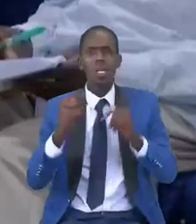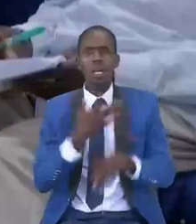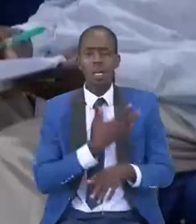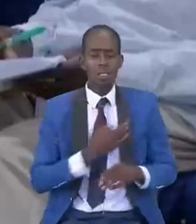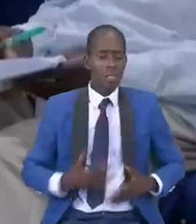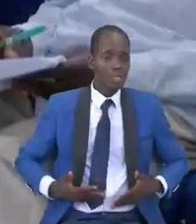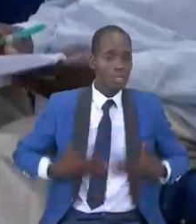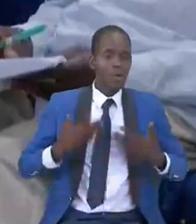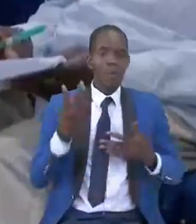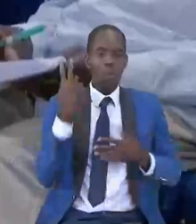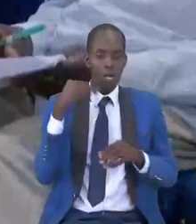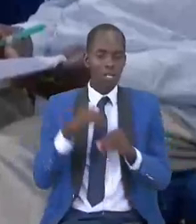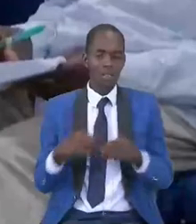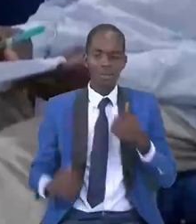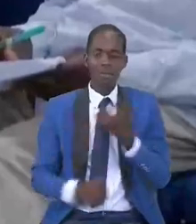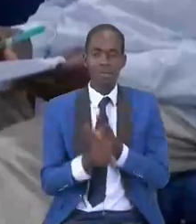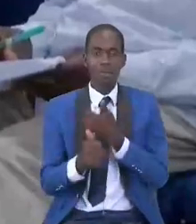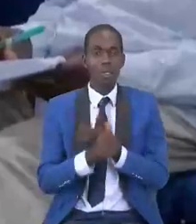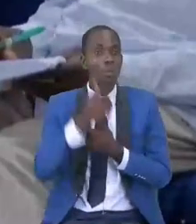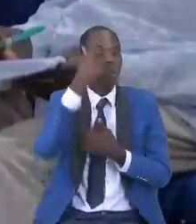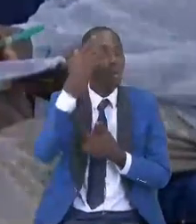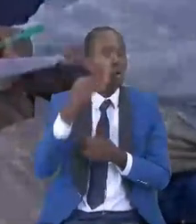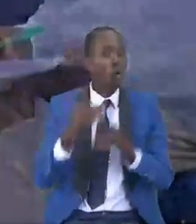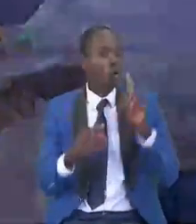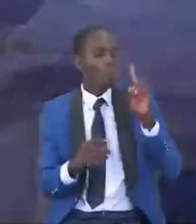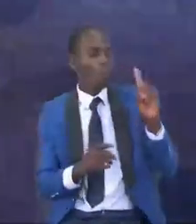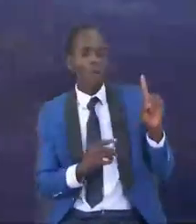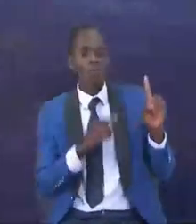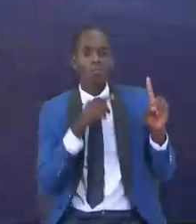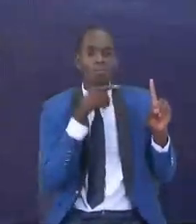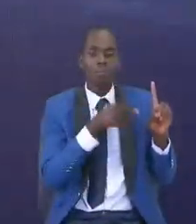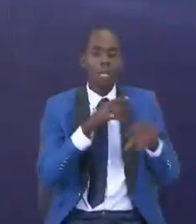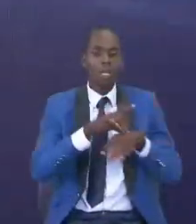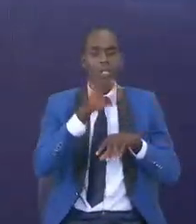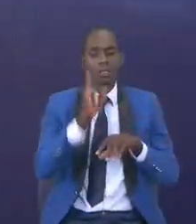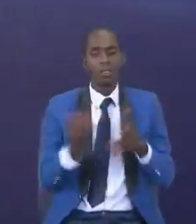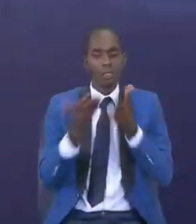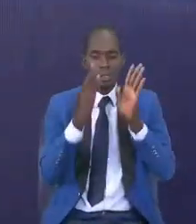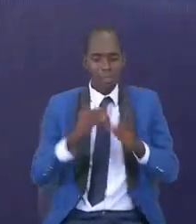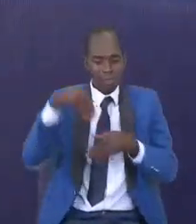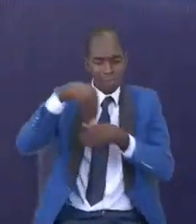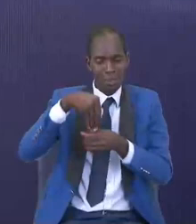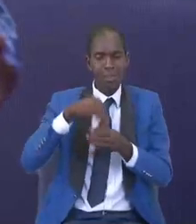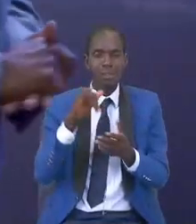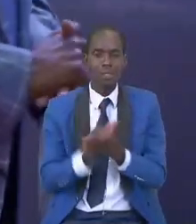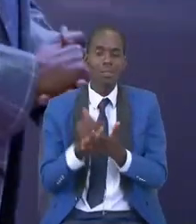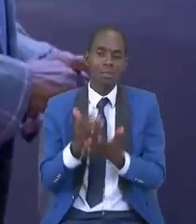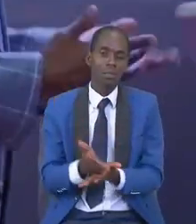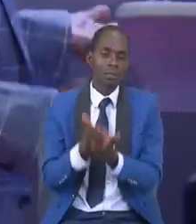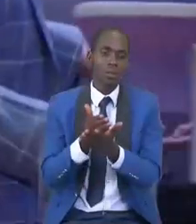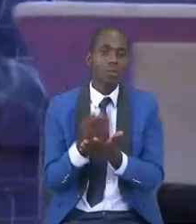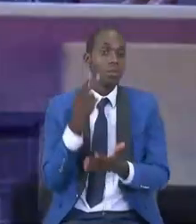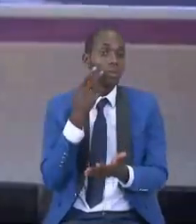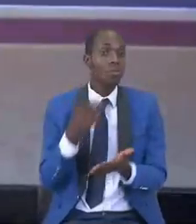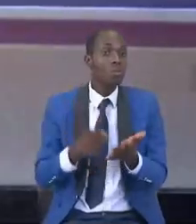essayé. Et leur vie était en danger à cause d'un serviteur charnel